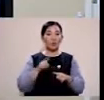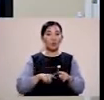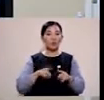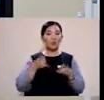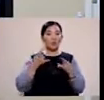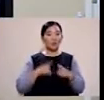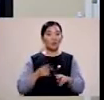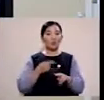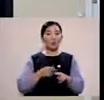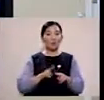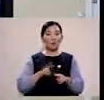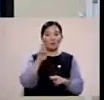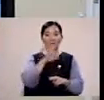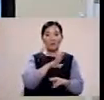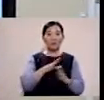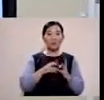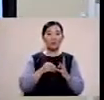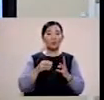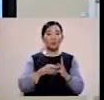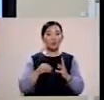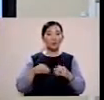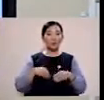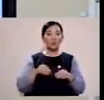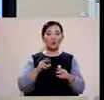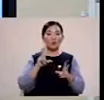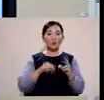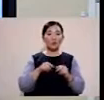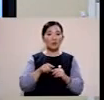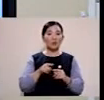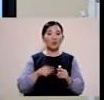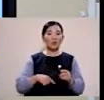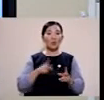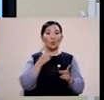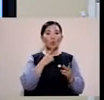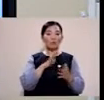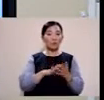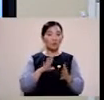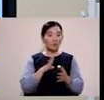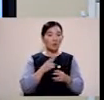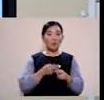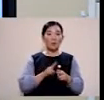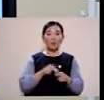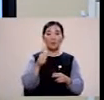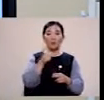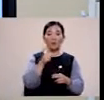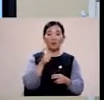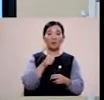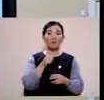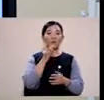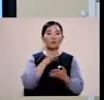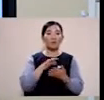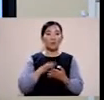keldik. Vatan tuproqlariga kindik qonimiz to'kilgan. Demak, donishmand birinchi javoblarida